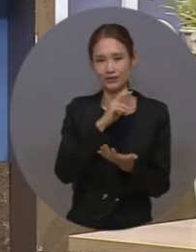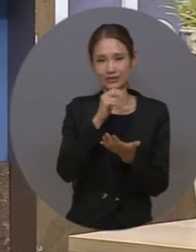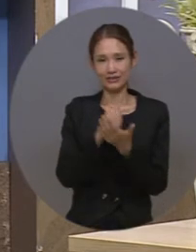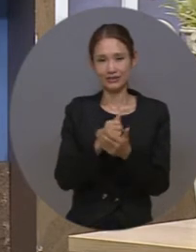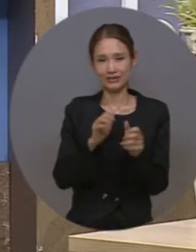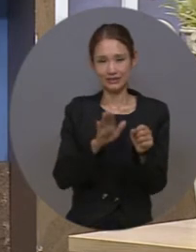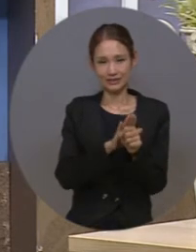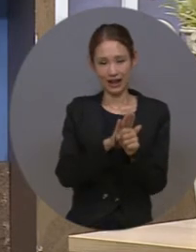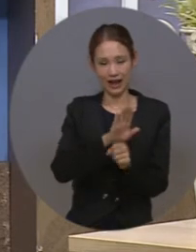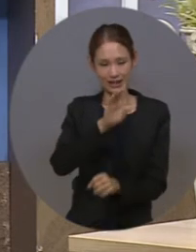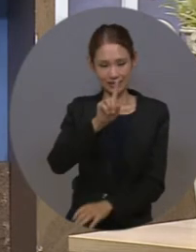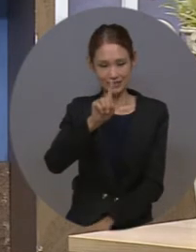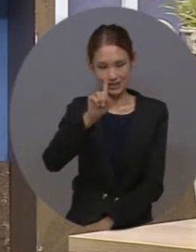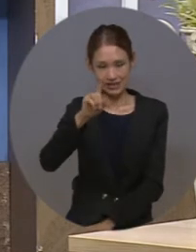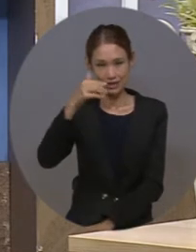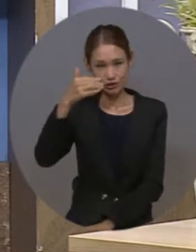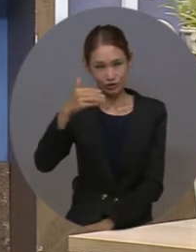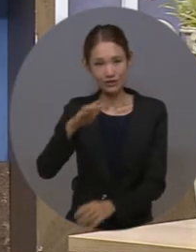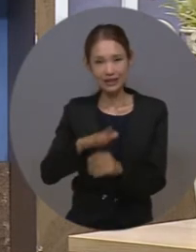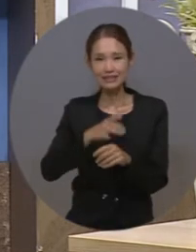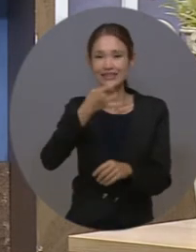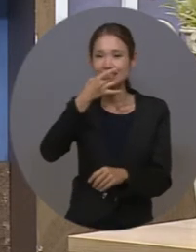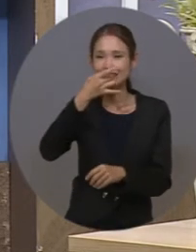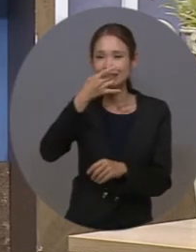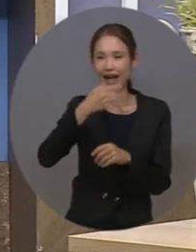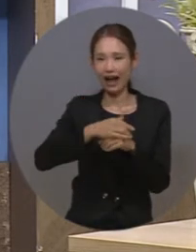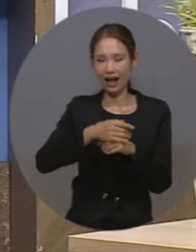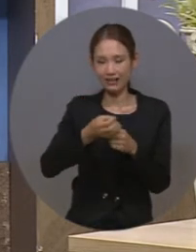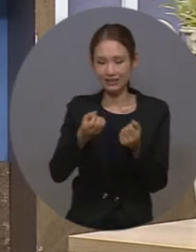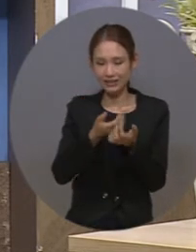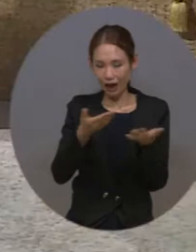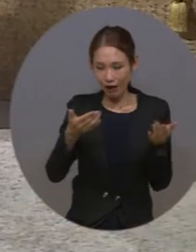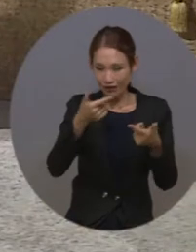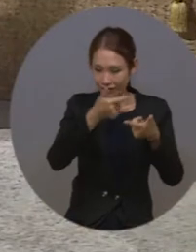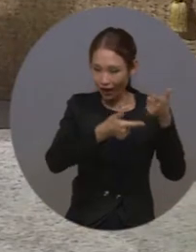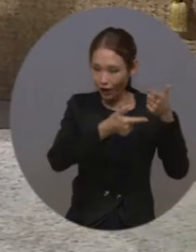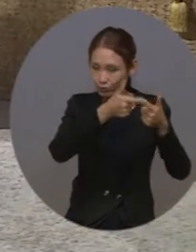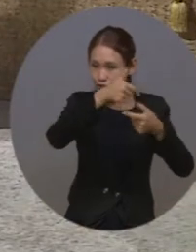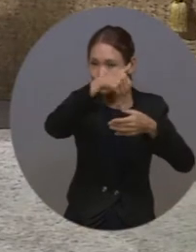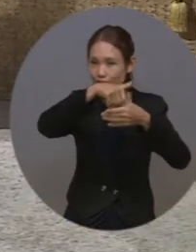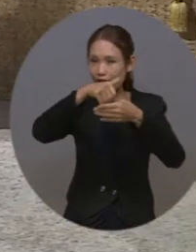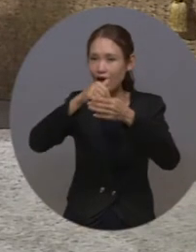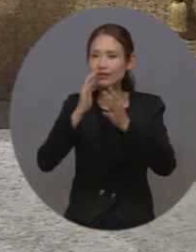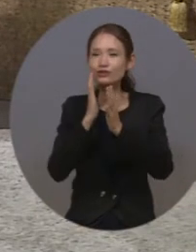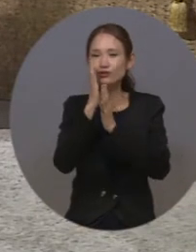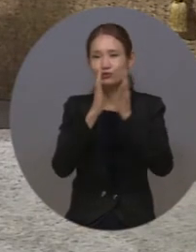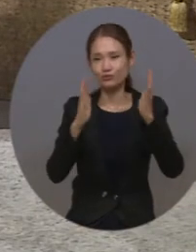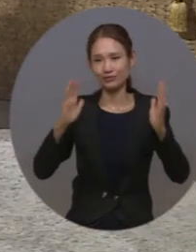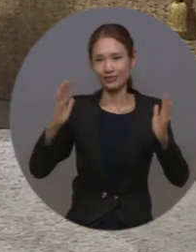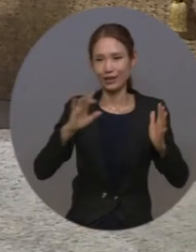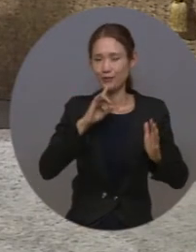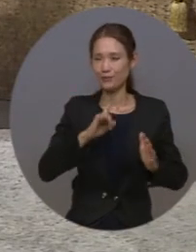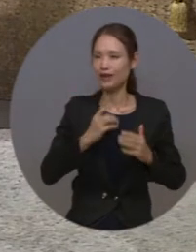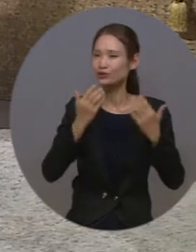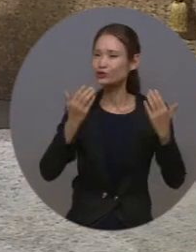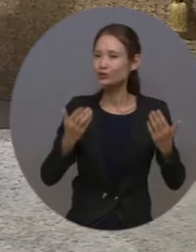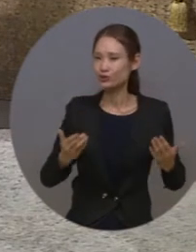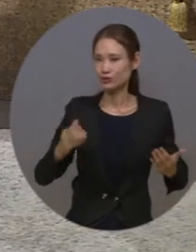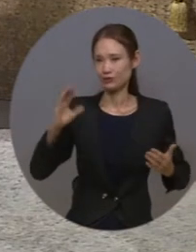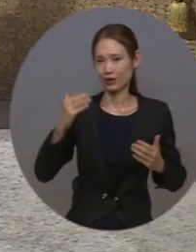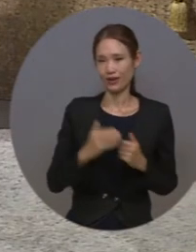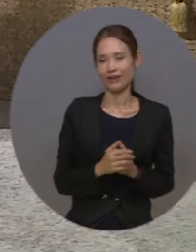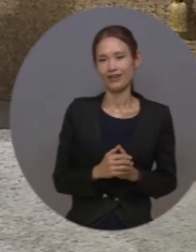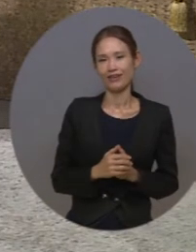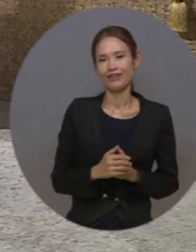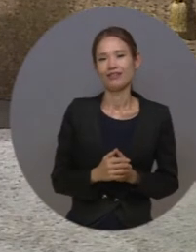119의 사랑의 씨앗이 어떻게 보면 나무가 되고 숲이 돼서 지금까지 하고 계속 있습니다. 많은 분들한테 네. 좀 쉼터가 되고 네, 있는 네. 것